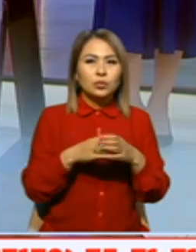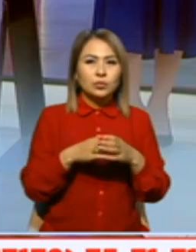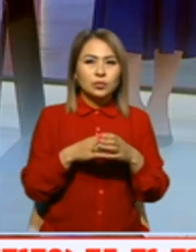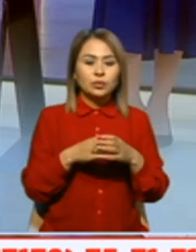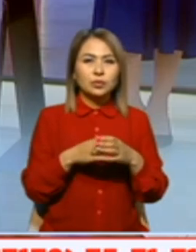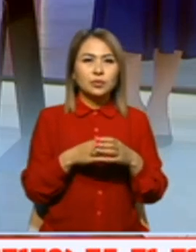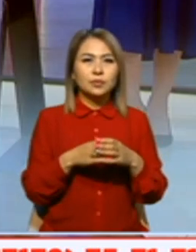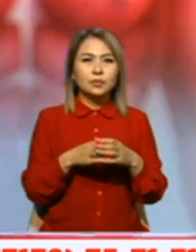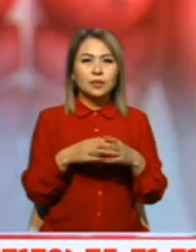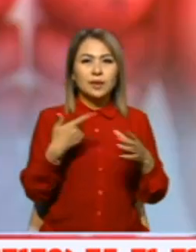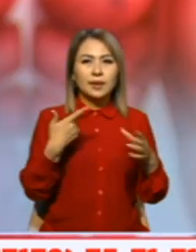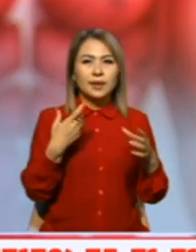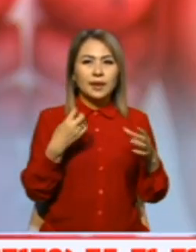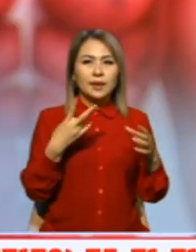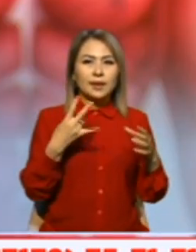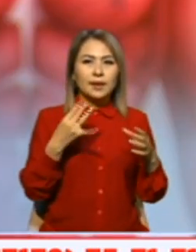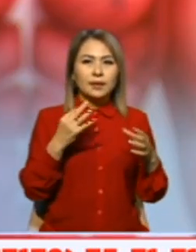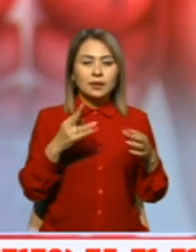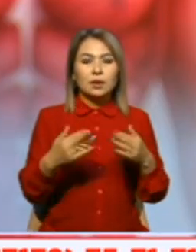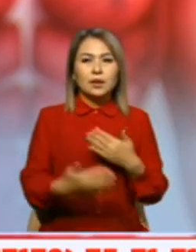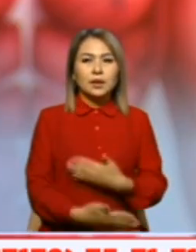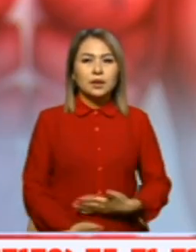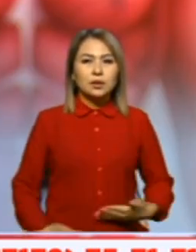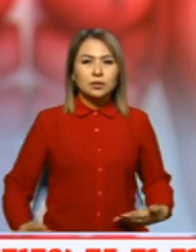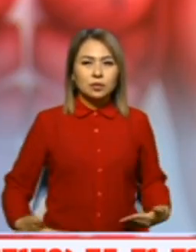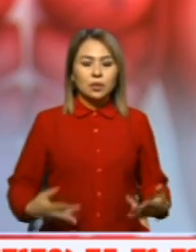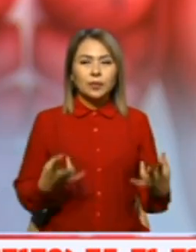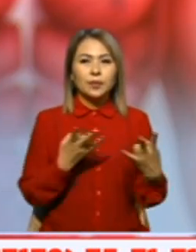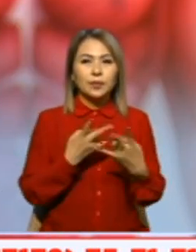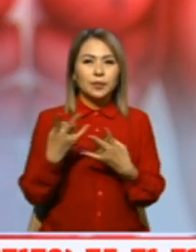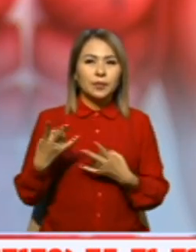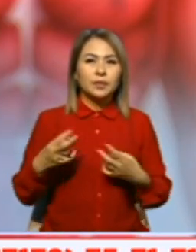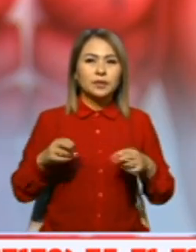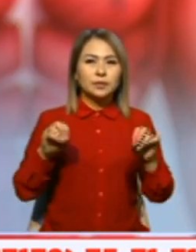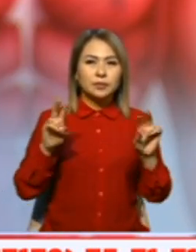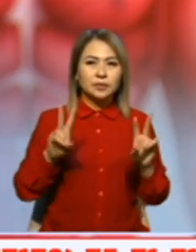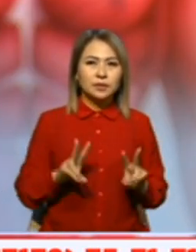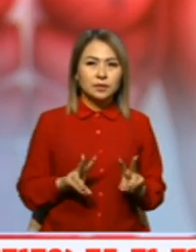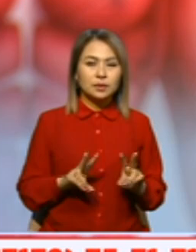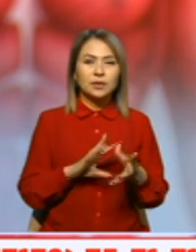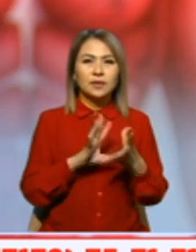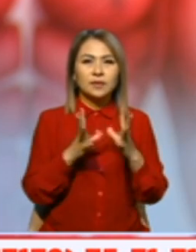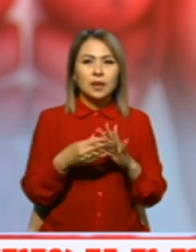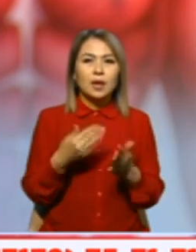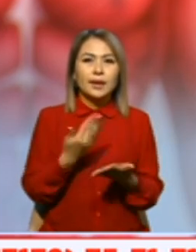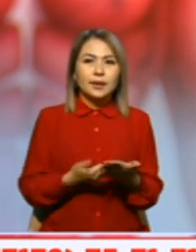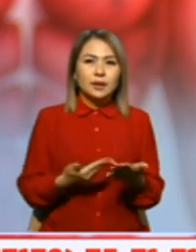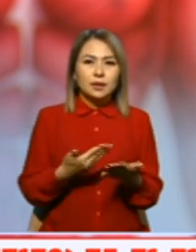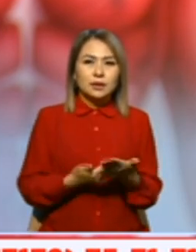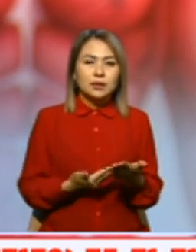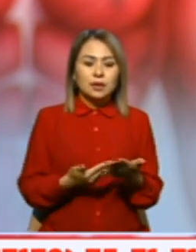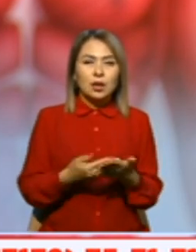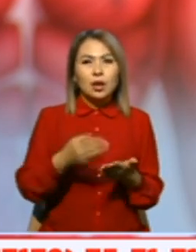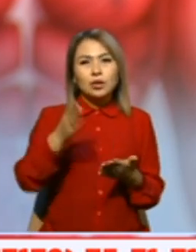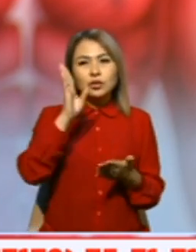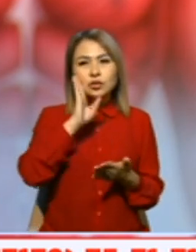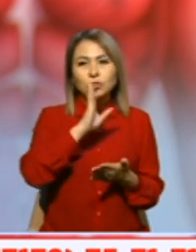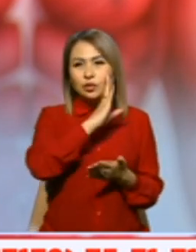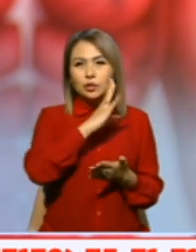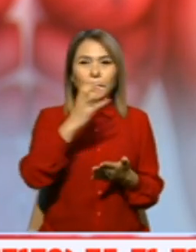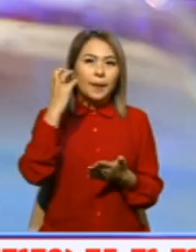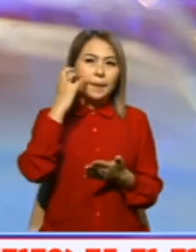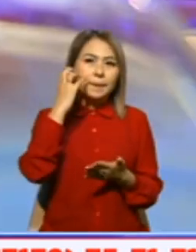жерде генетик дәрігер, акушер-гинеколог және керекті мамандардың барлығын кеңесін алып, жүктіліктің тағдыры шешіледі ол